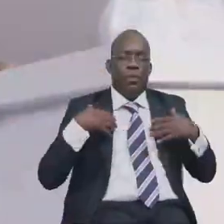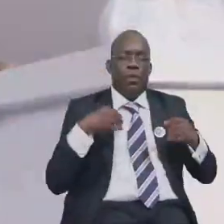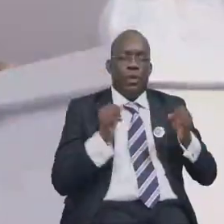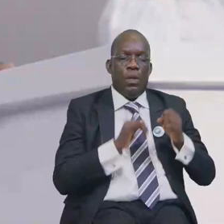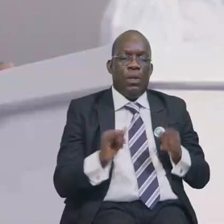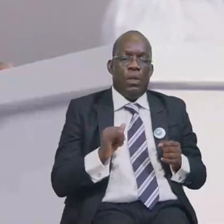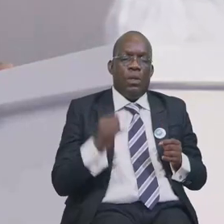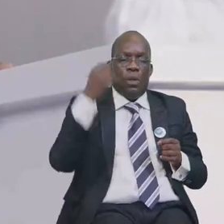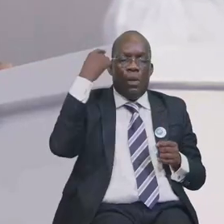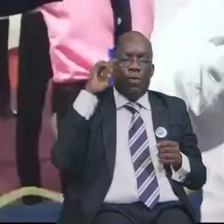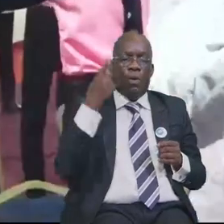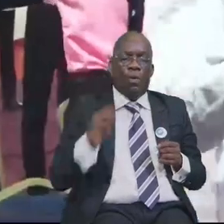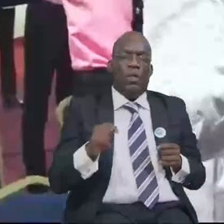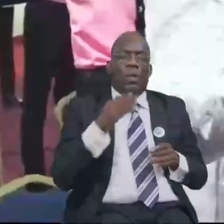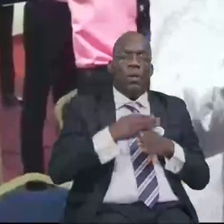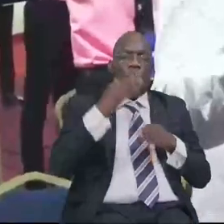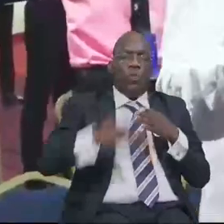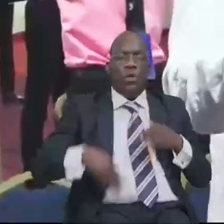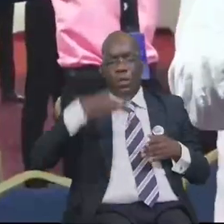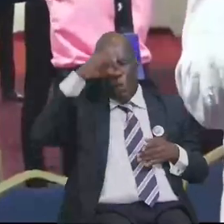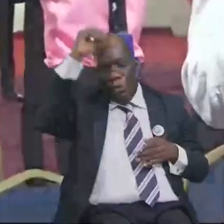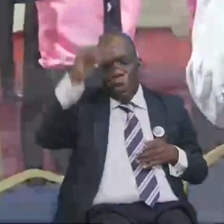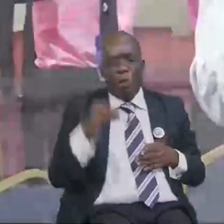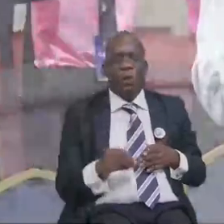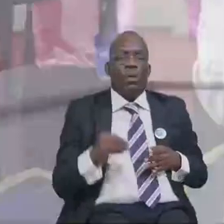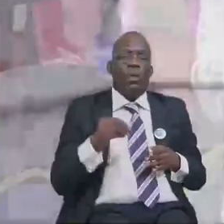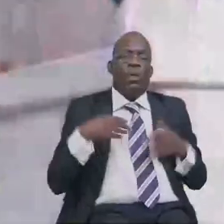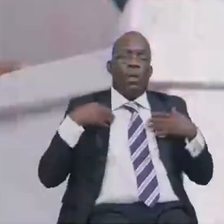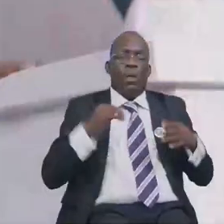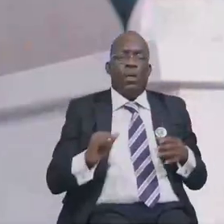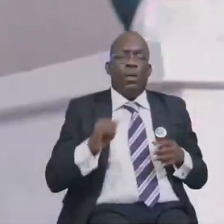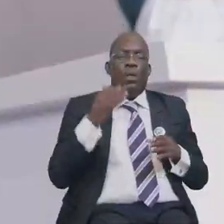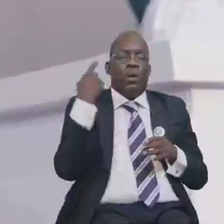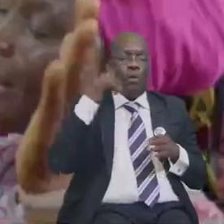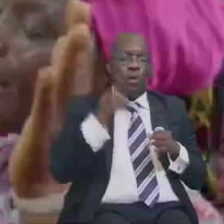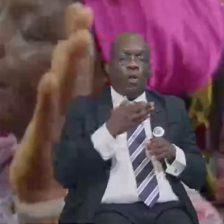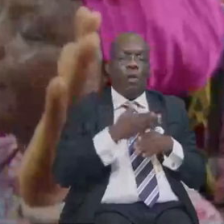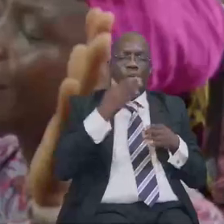La guérison pour tout l'homme. La guérison pour toutes les femmes.